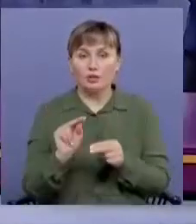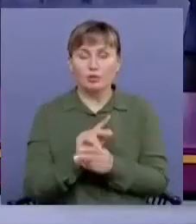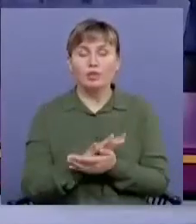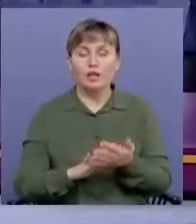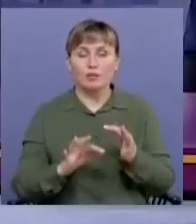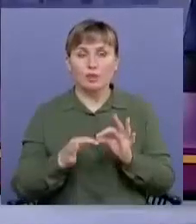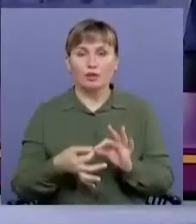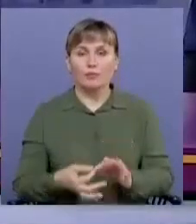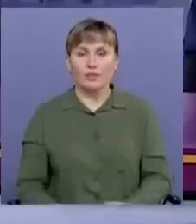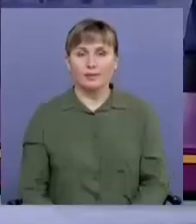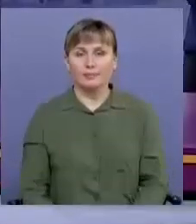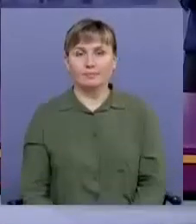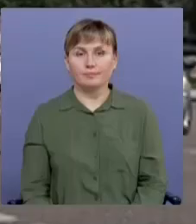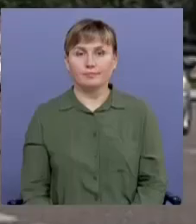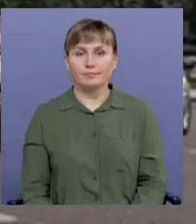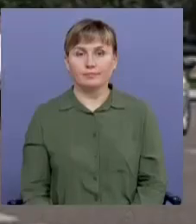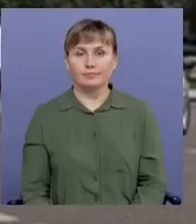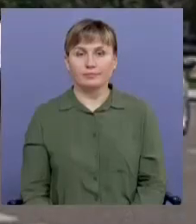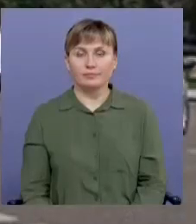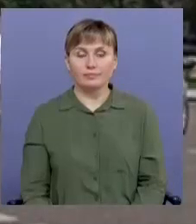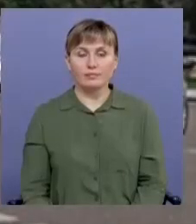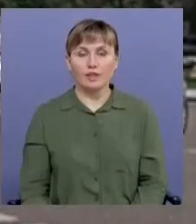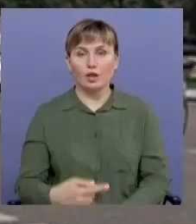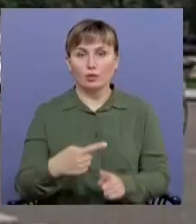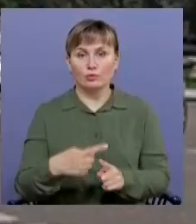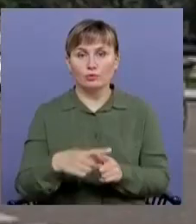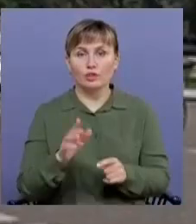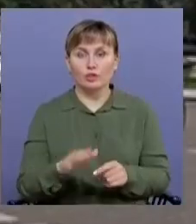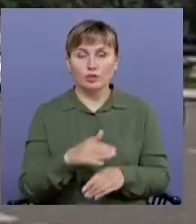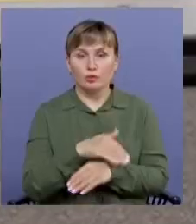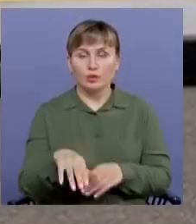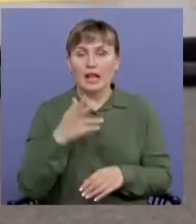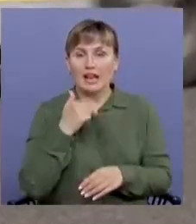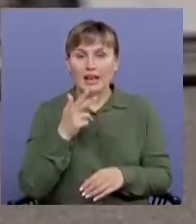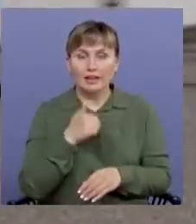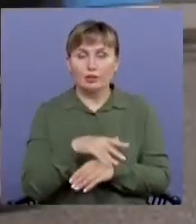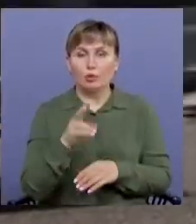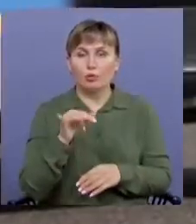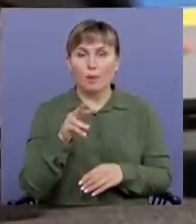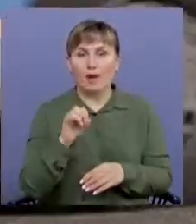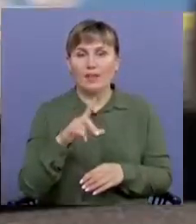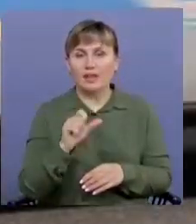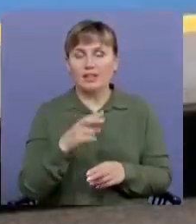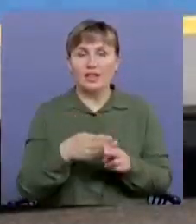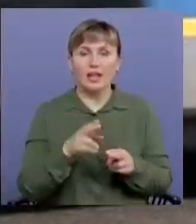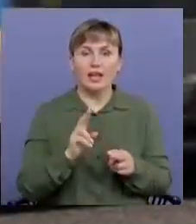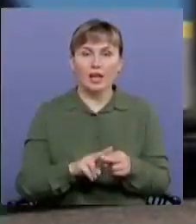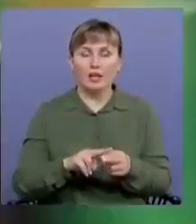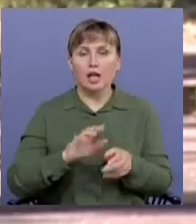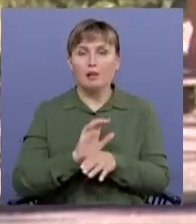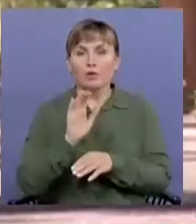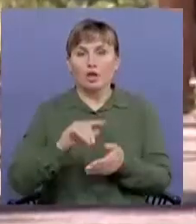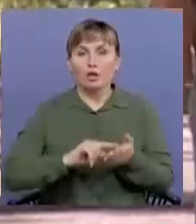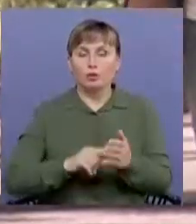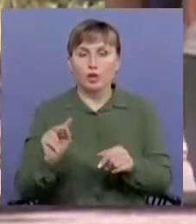расскажет Алтыншаш Смагулова. Пересечение нижней части проспекта Достык с улицей Курмангазы – это отправная точка